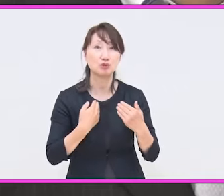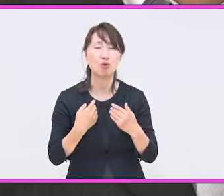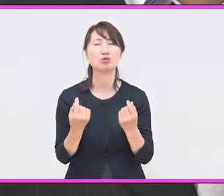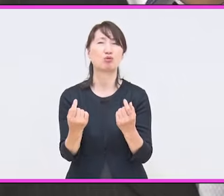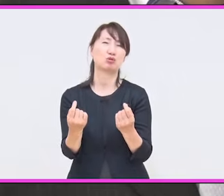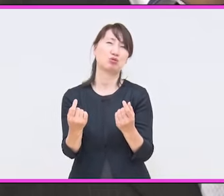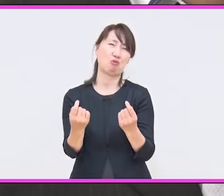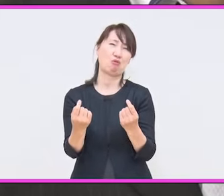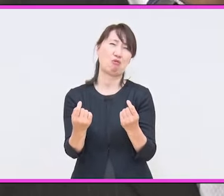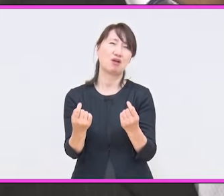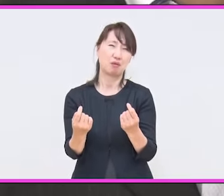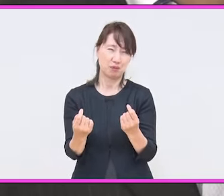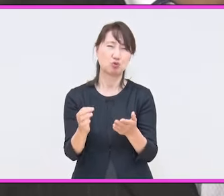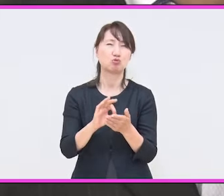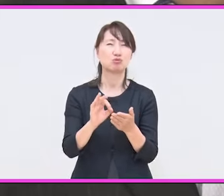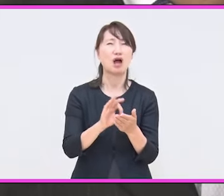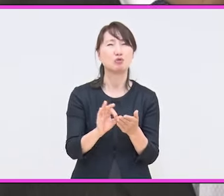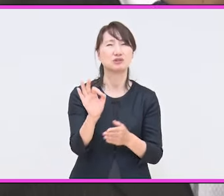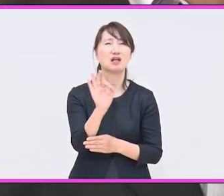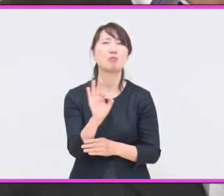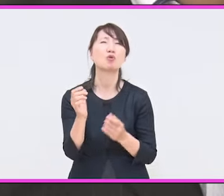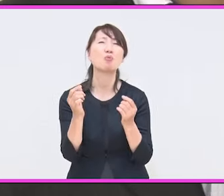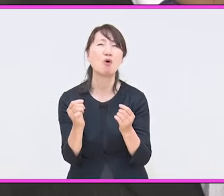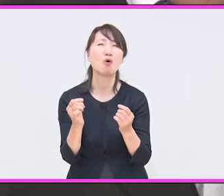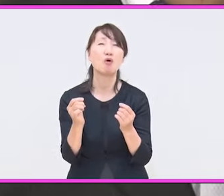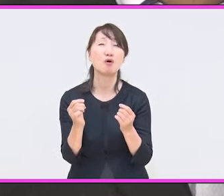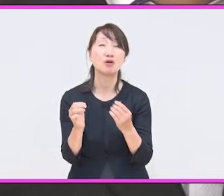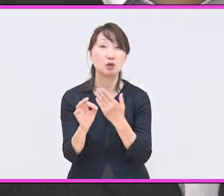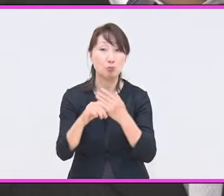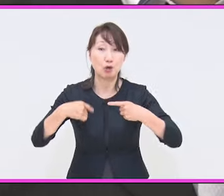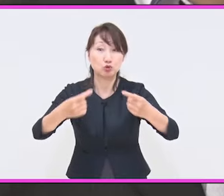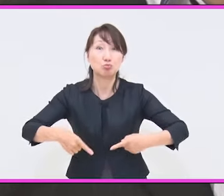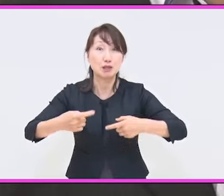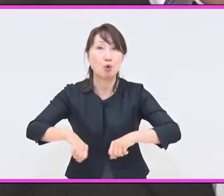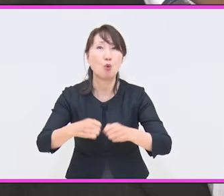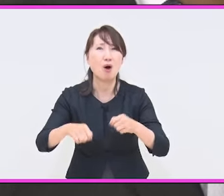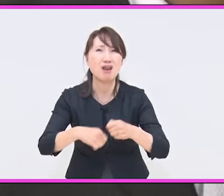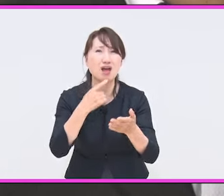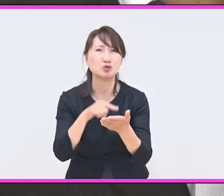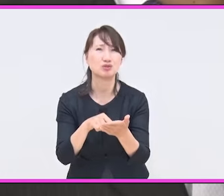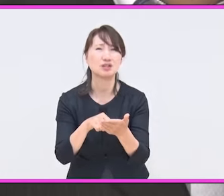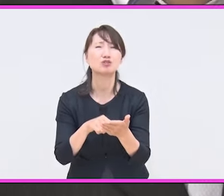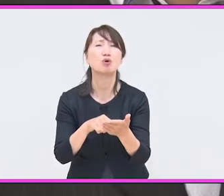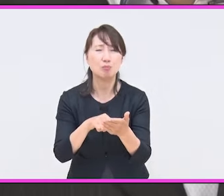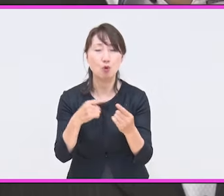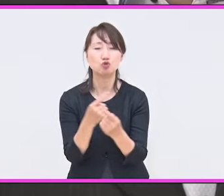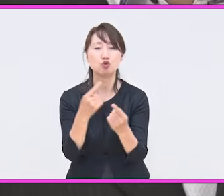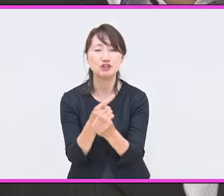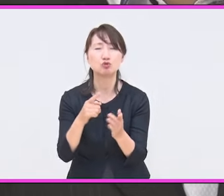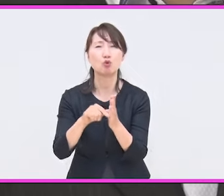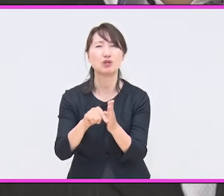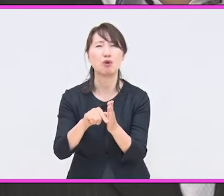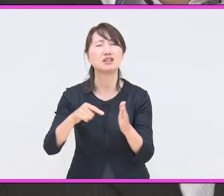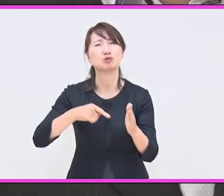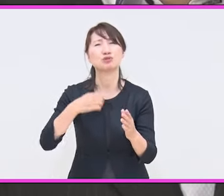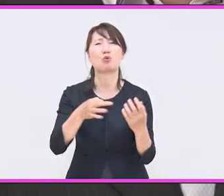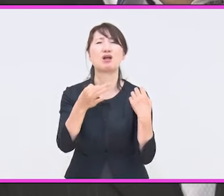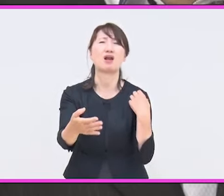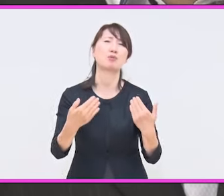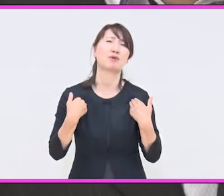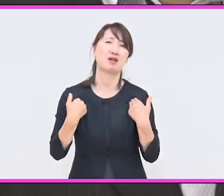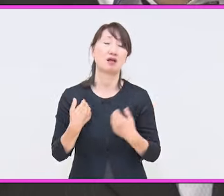もで僕らの競技って車椅子も結構壊れるんで修理代も自腹だったり パーツとかも安くないですよね安く